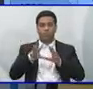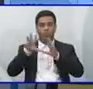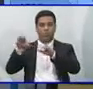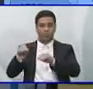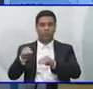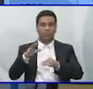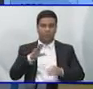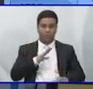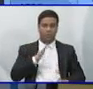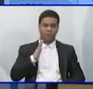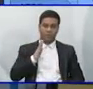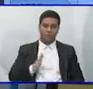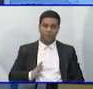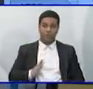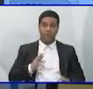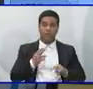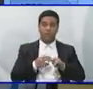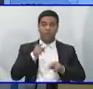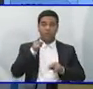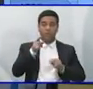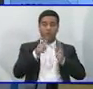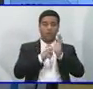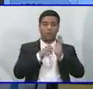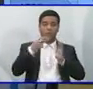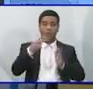boshqa hududga ko'chib o'tishga majbur bo'lishdi.